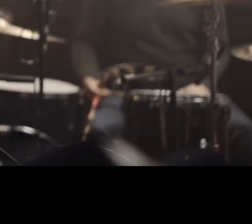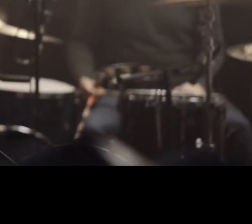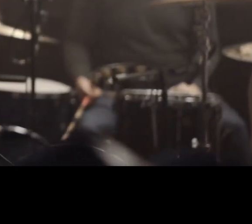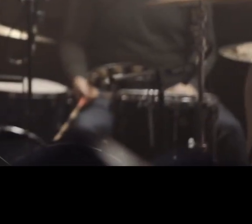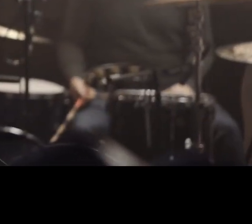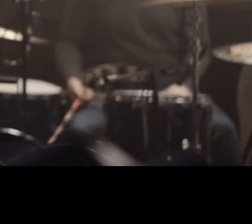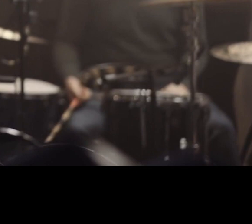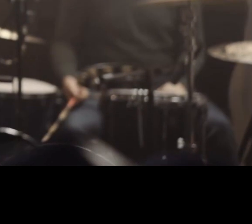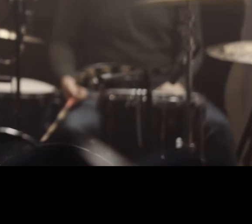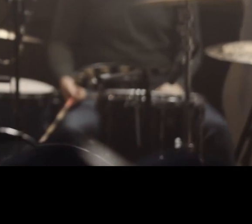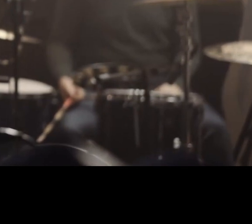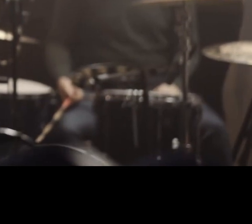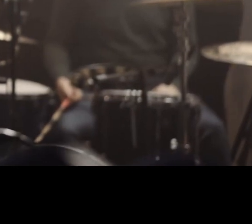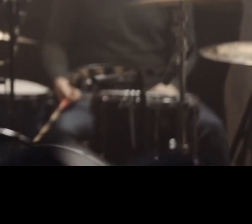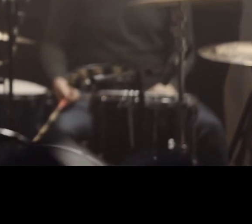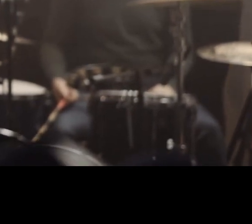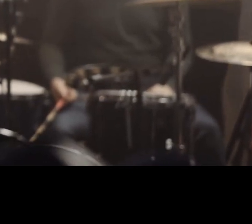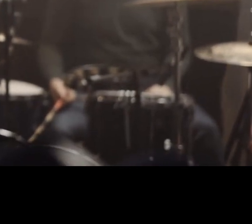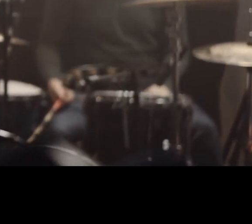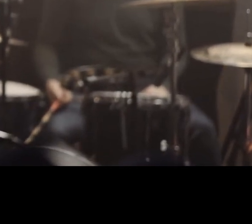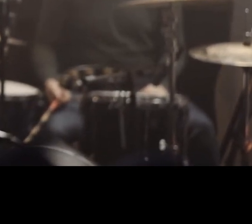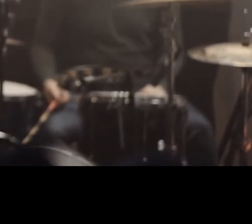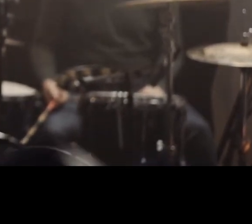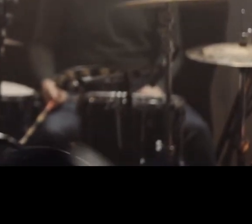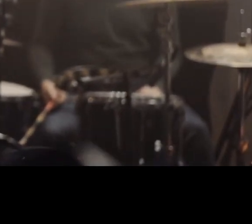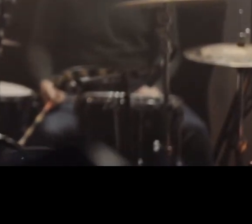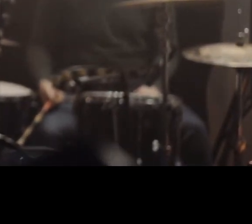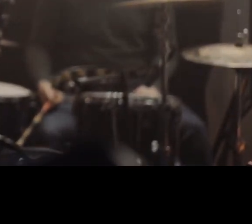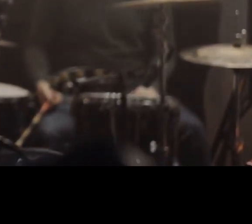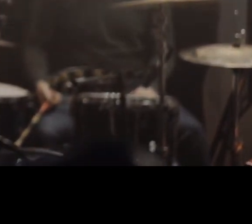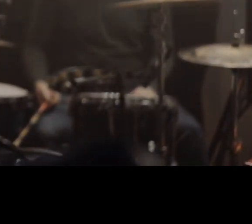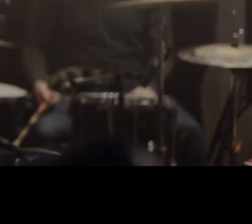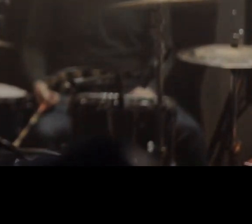Koja bi te liječila?